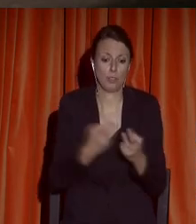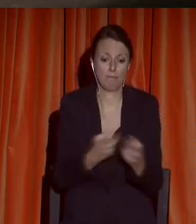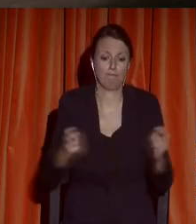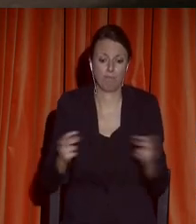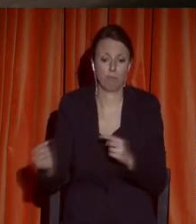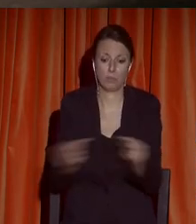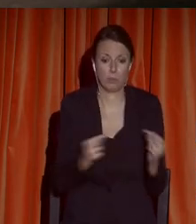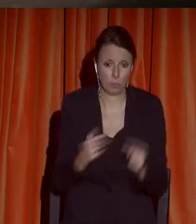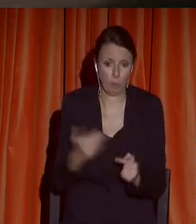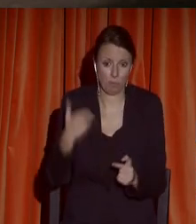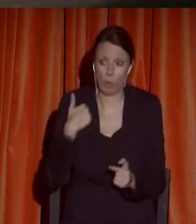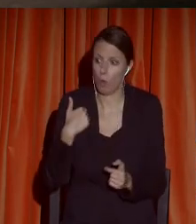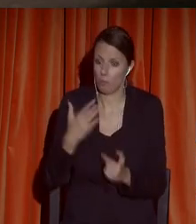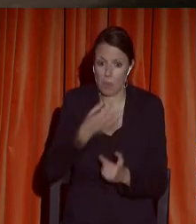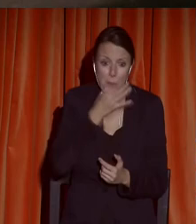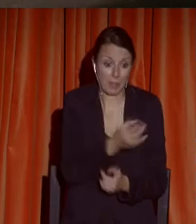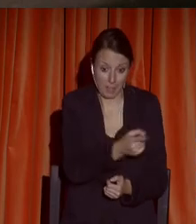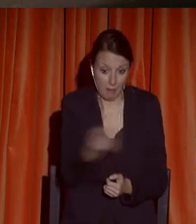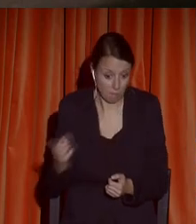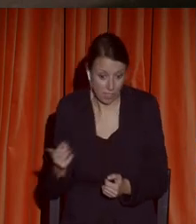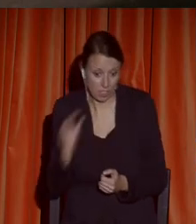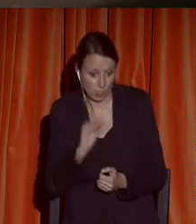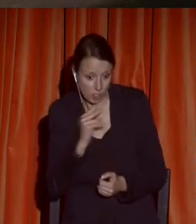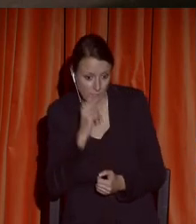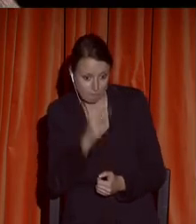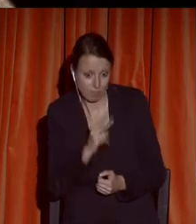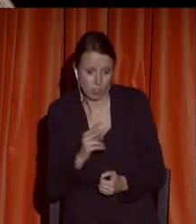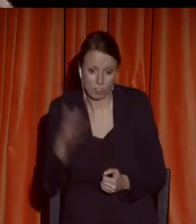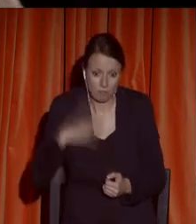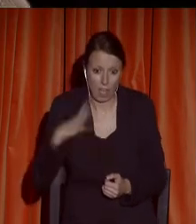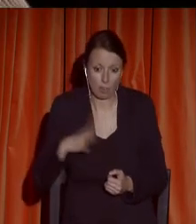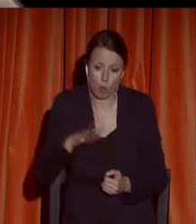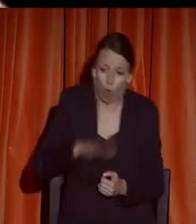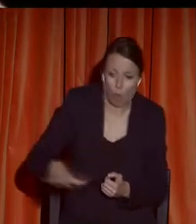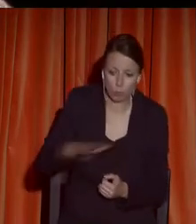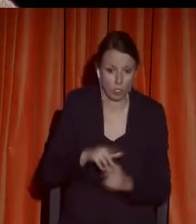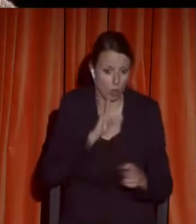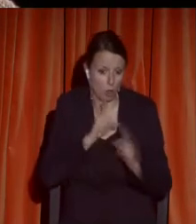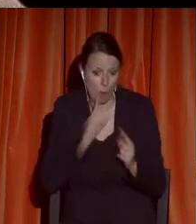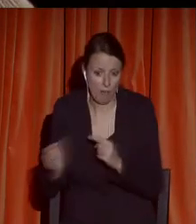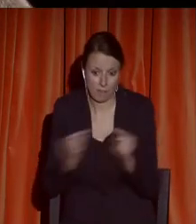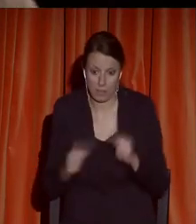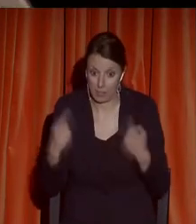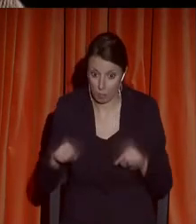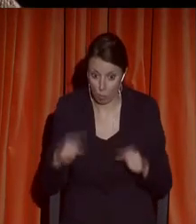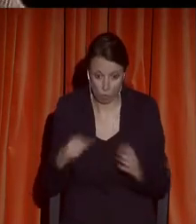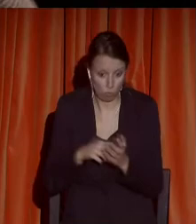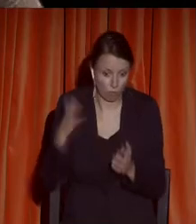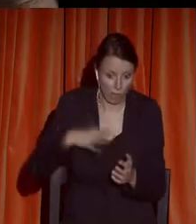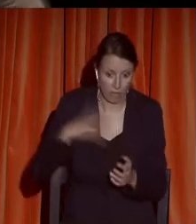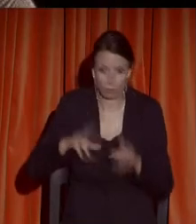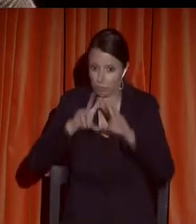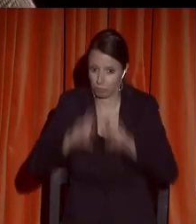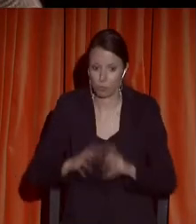jeszcze jakiś obszar, który jest ważny podniesienia? Czy bardzo proszę, żebyśmy się zastanowili,